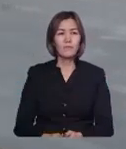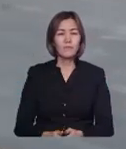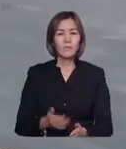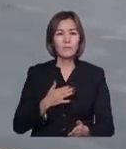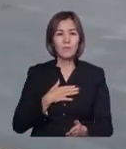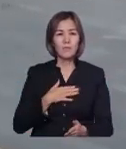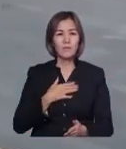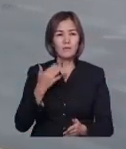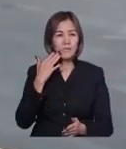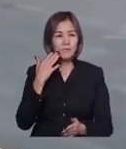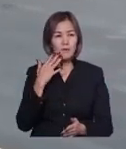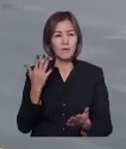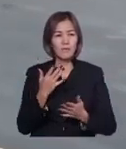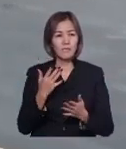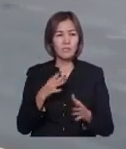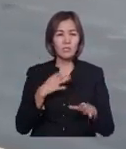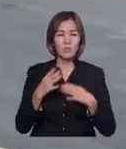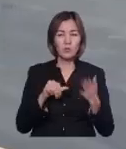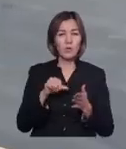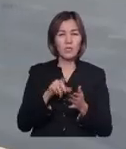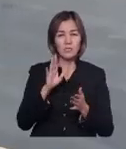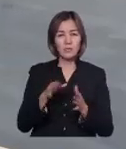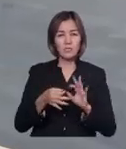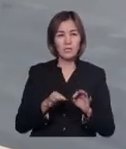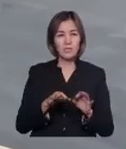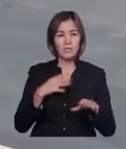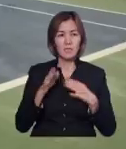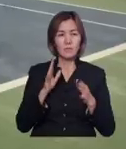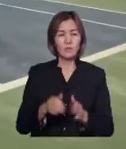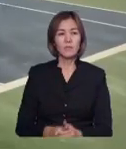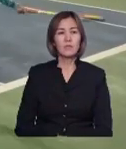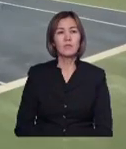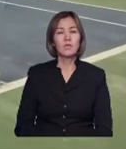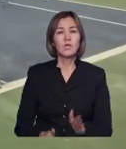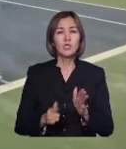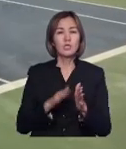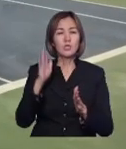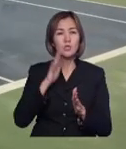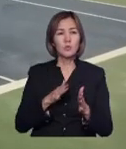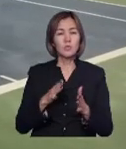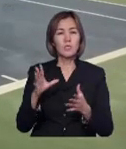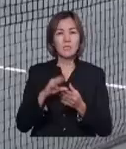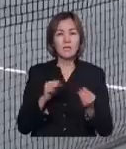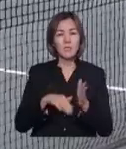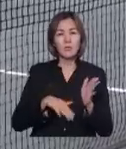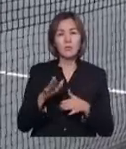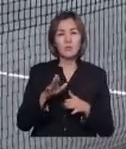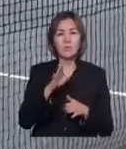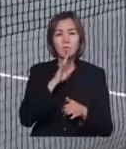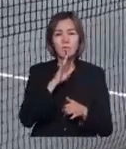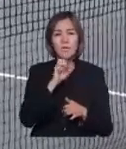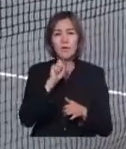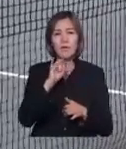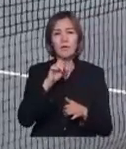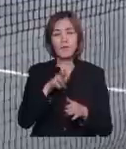мен қандай жағдай болмасын жаттығудан қалмай, тыңғылықты дайындалатын боламын. Жетісу теннис мектебінің тағы бір үздік оқушысы